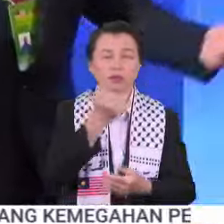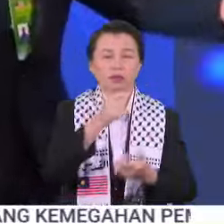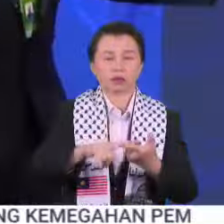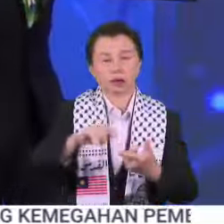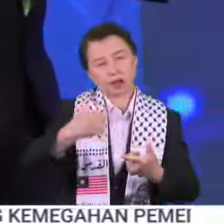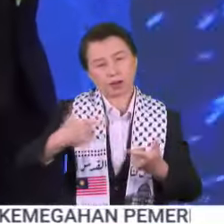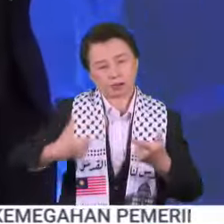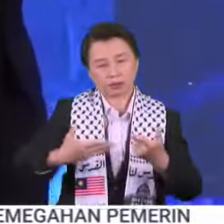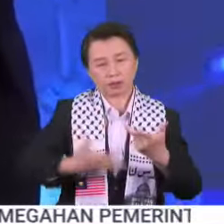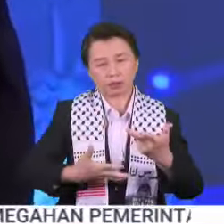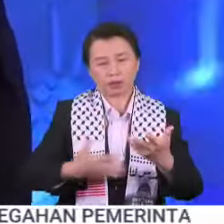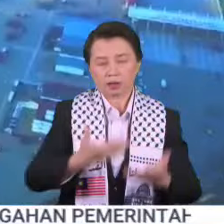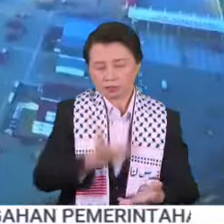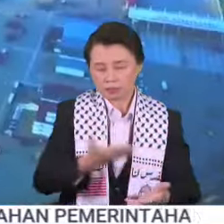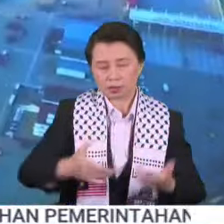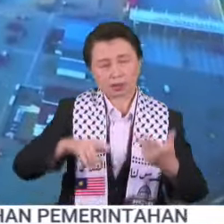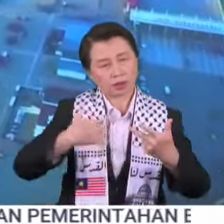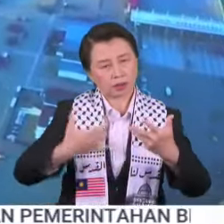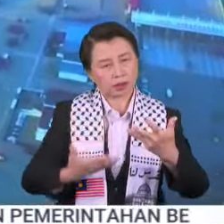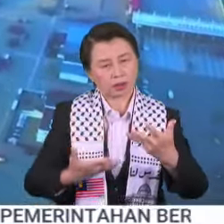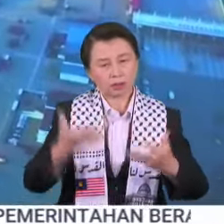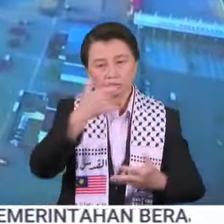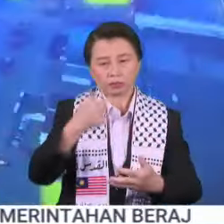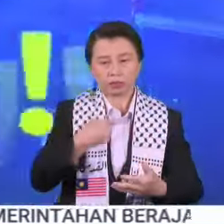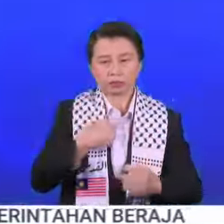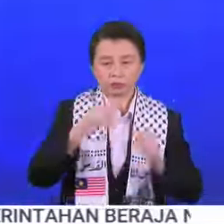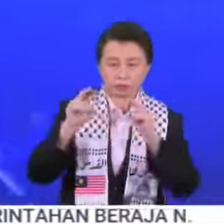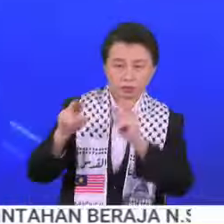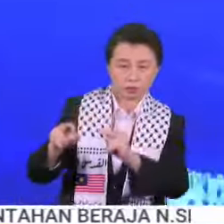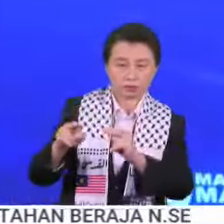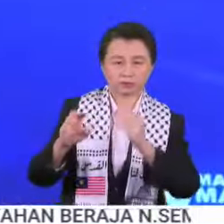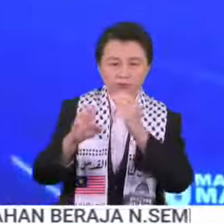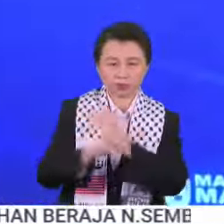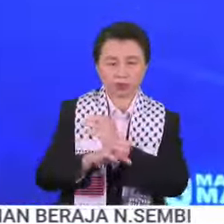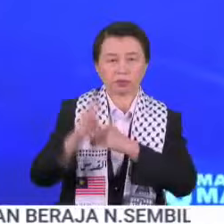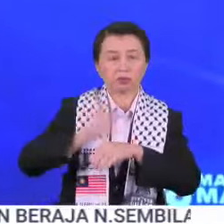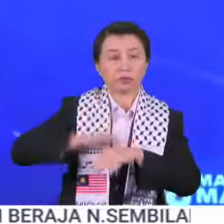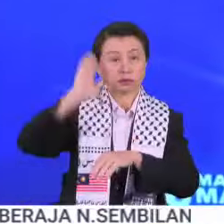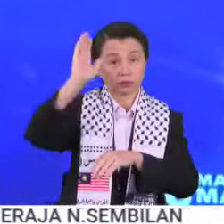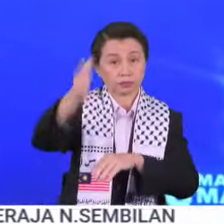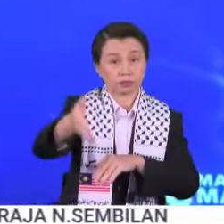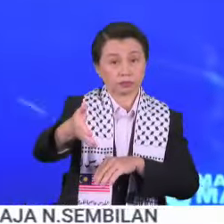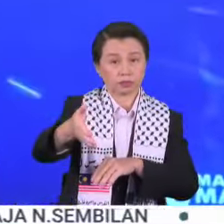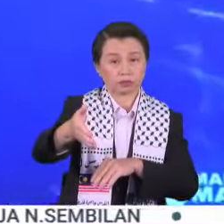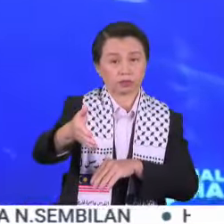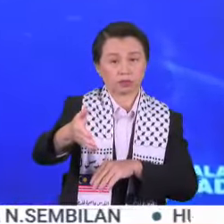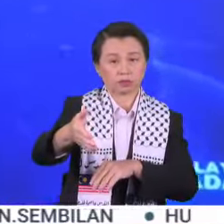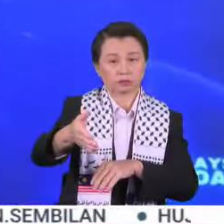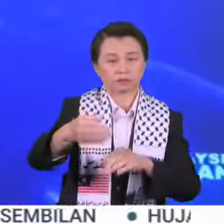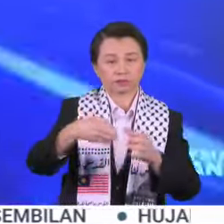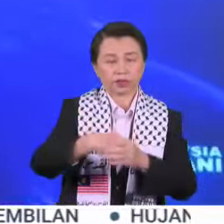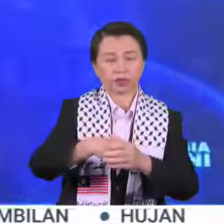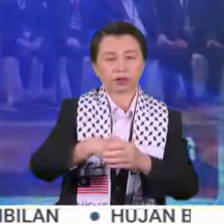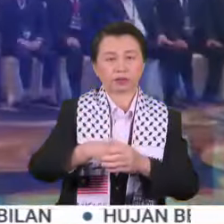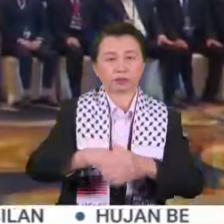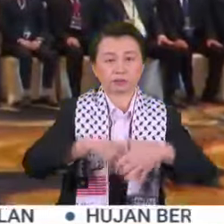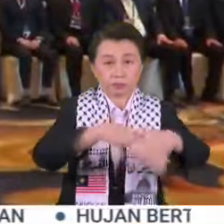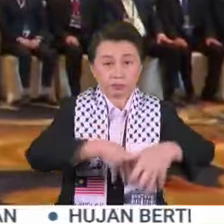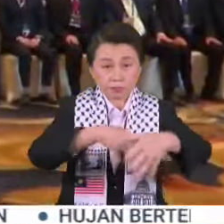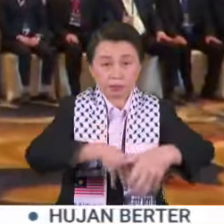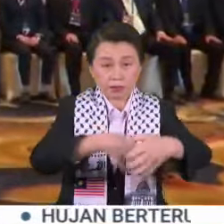yang lain-lain juga, produk-produk lain. Sebab kita melihat cabaran masa depan ialah dalam sektor